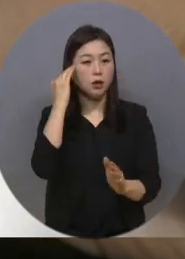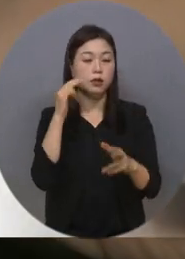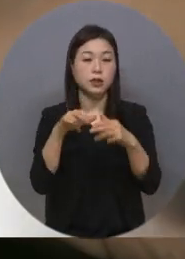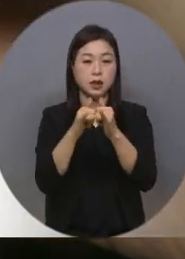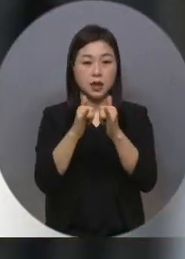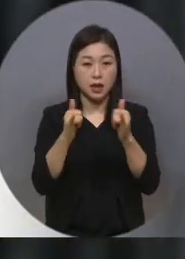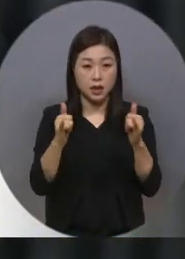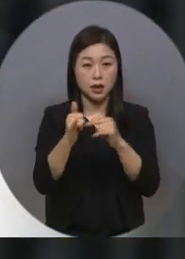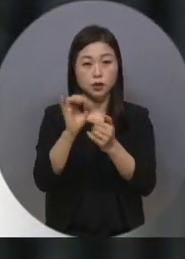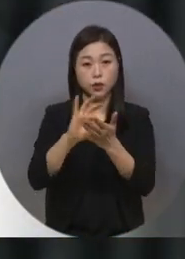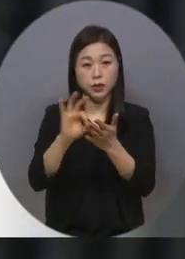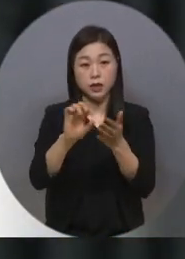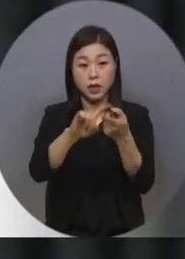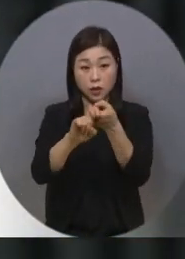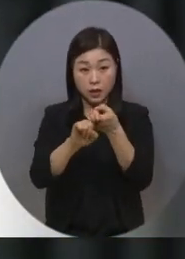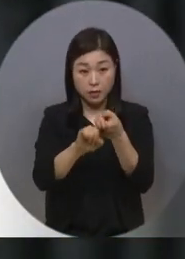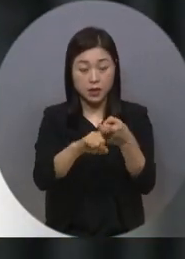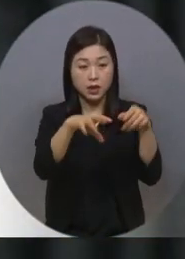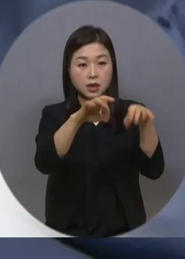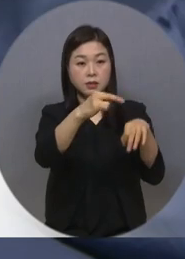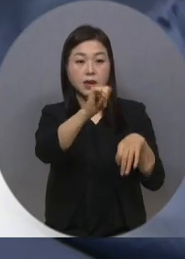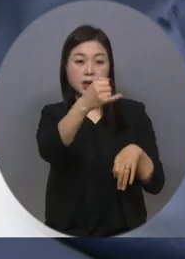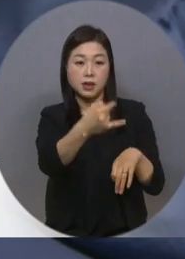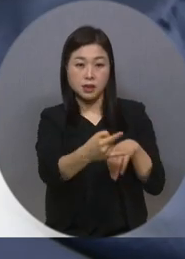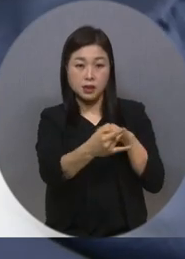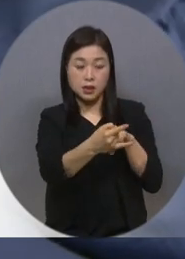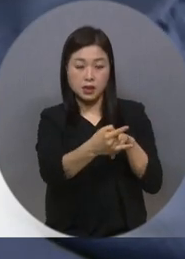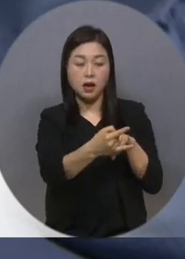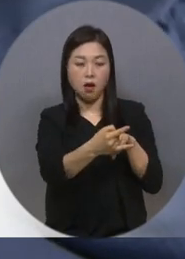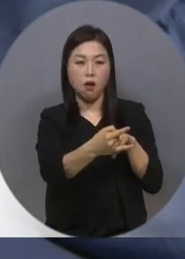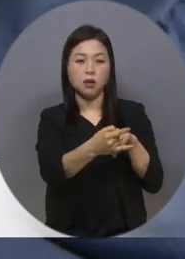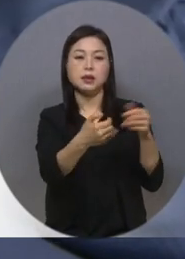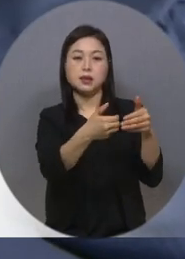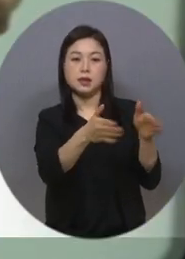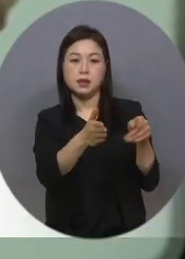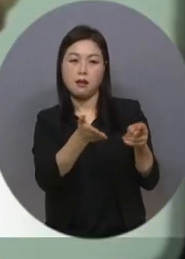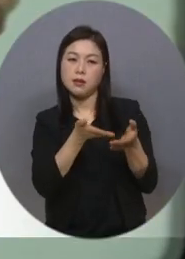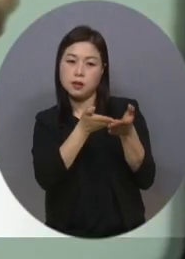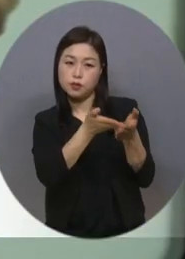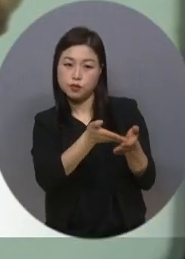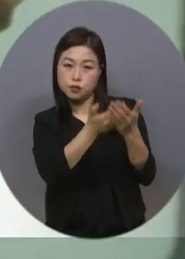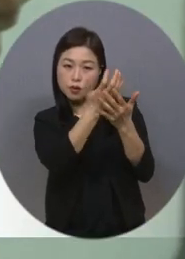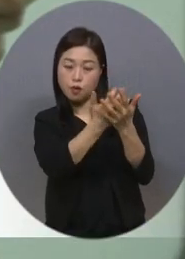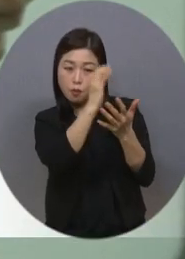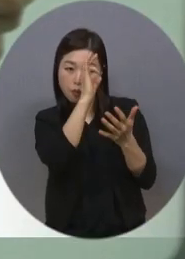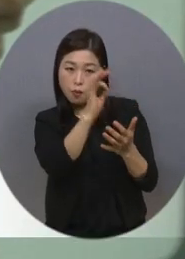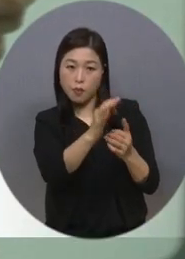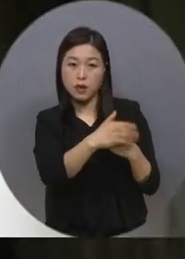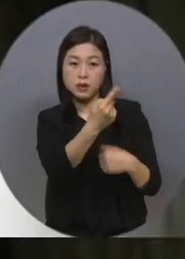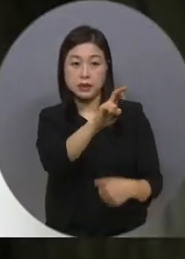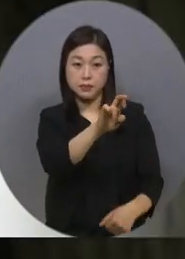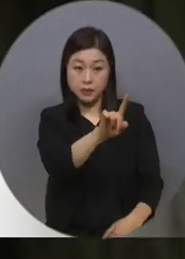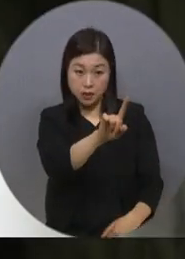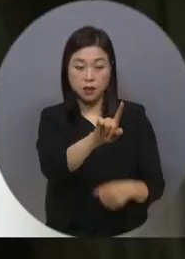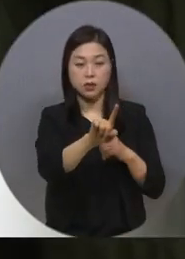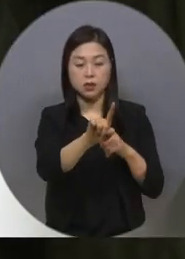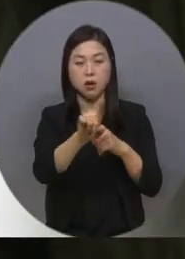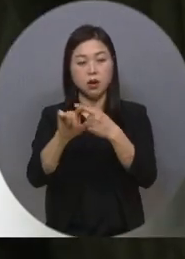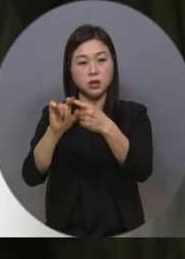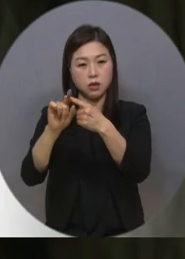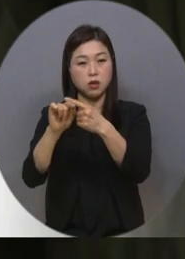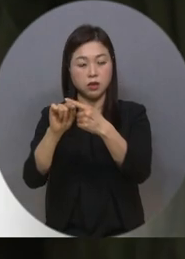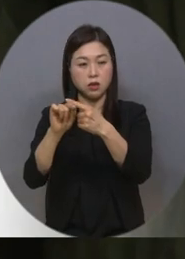소비자연회비 김상희 의원시대 제출한 자료에 따르면 2021년 1월부터 지난해 12월까지 총